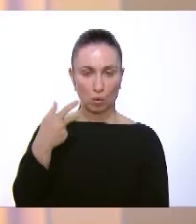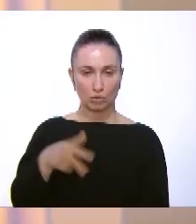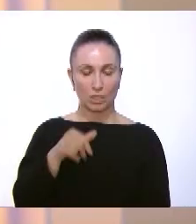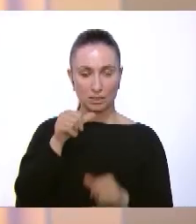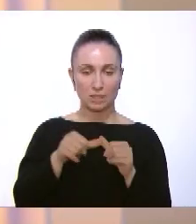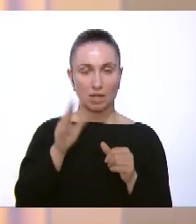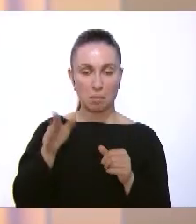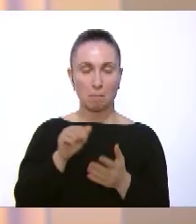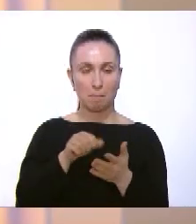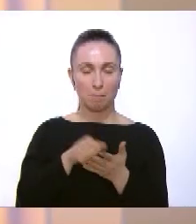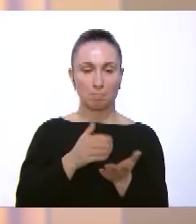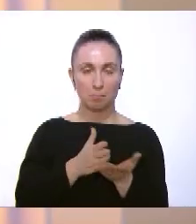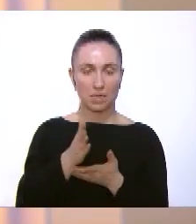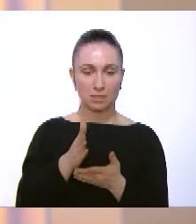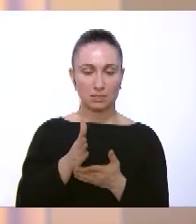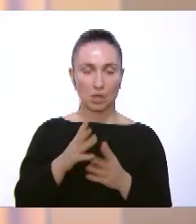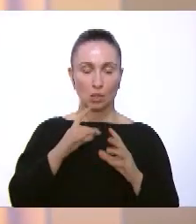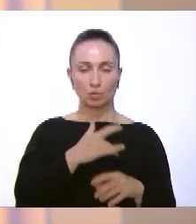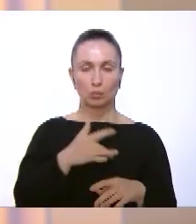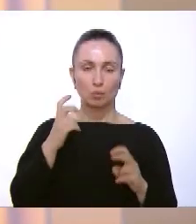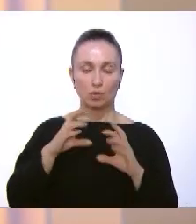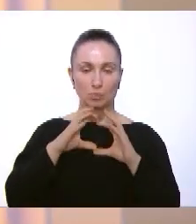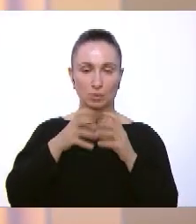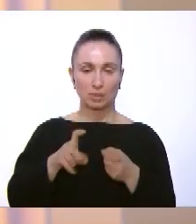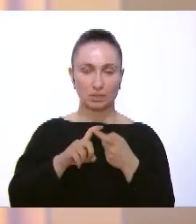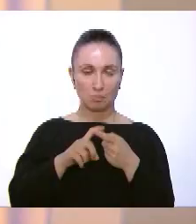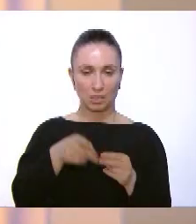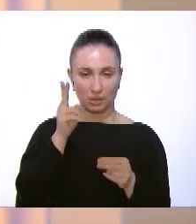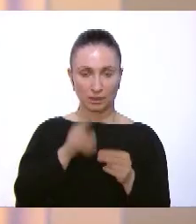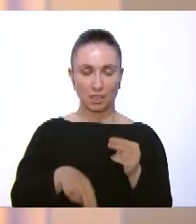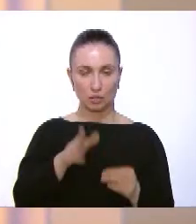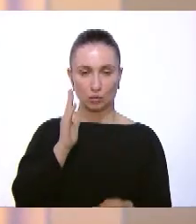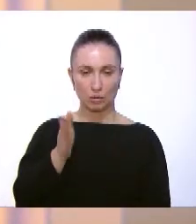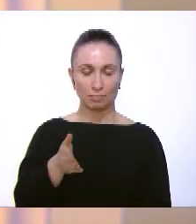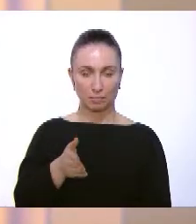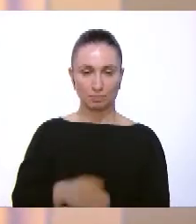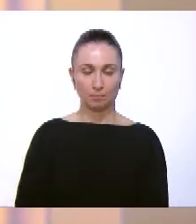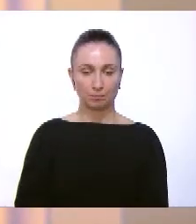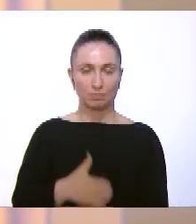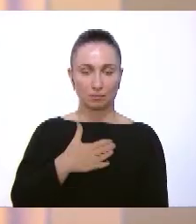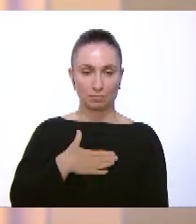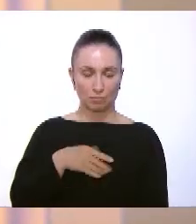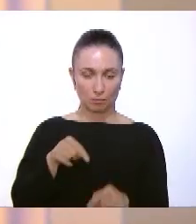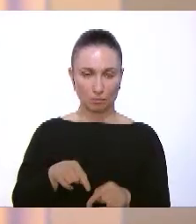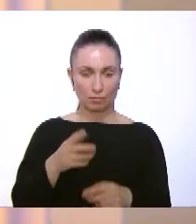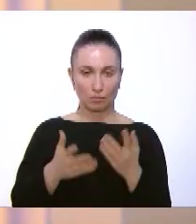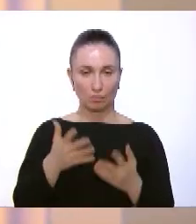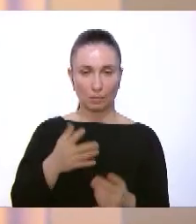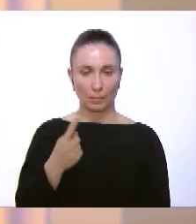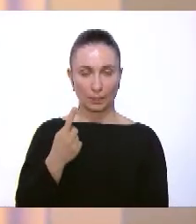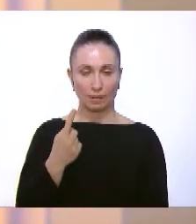მიზნად ისახავს ტუბერკულოზის გლობალური ეპიდემიის დასრულებას. ჩვენთან თუ